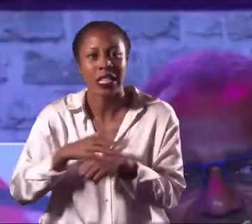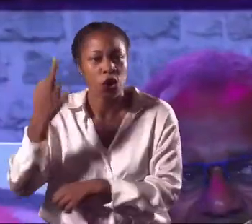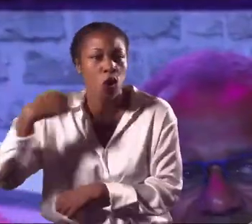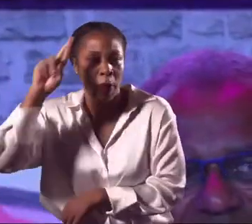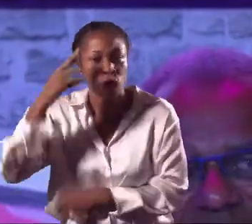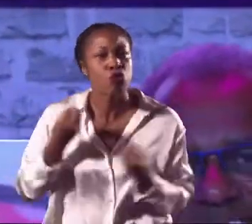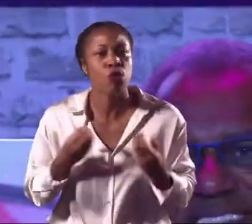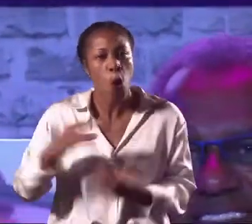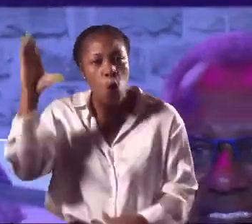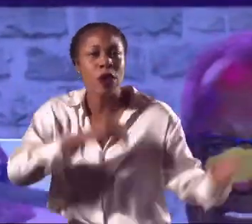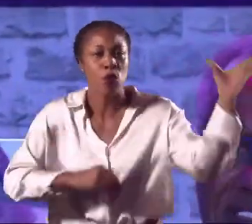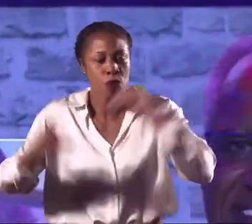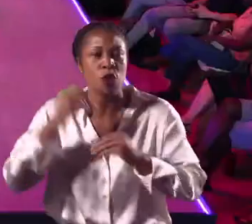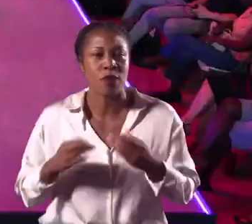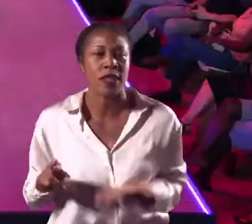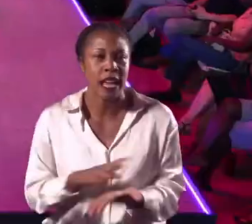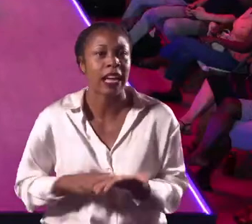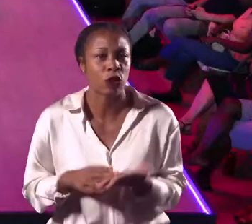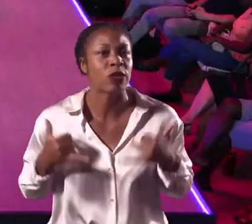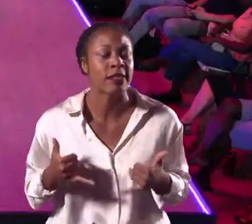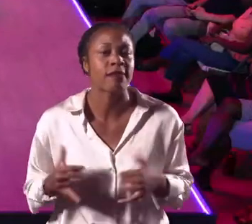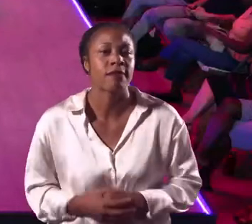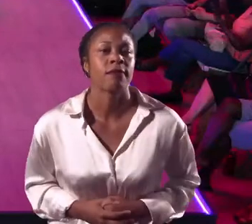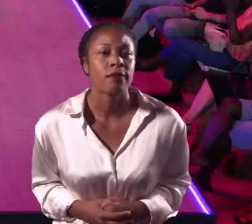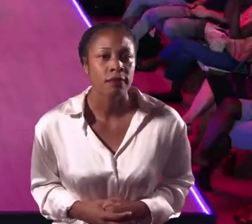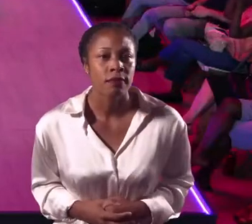ces territoires.